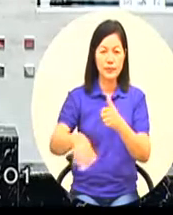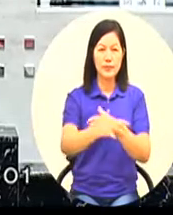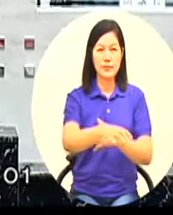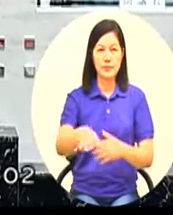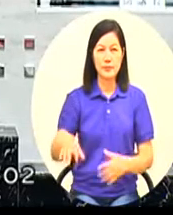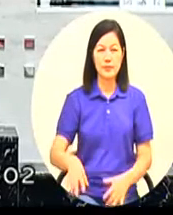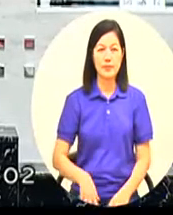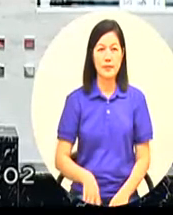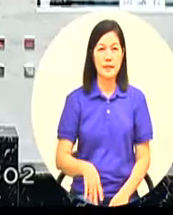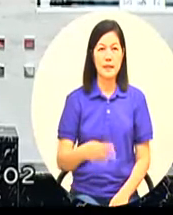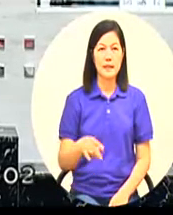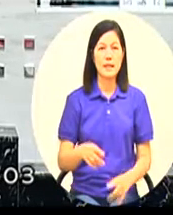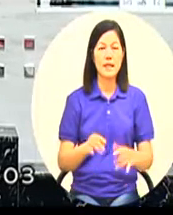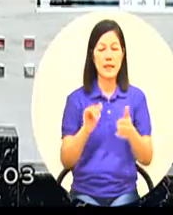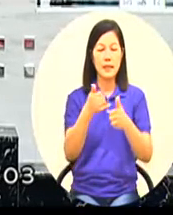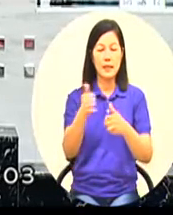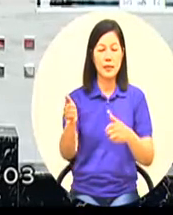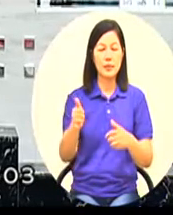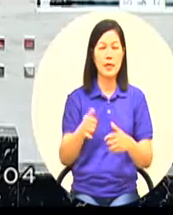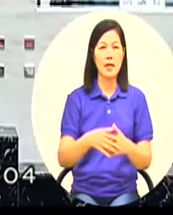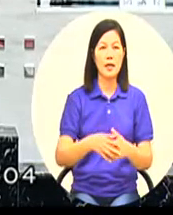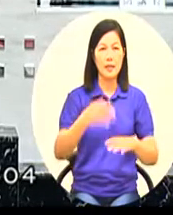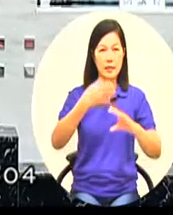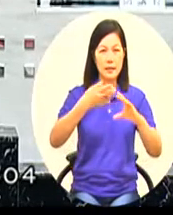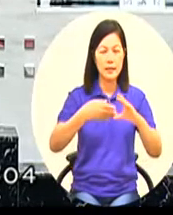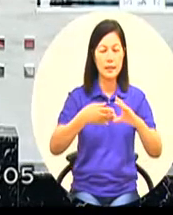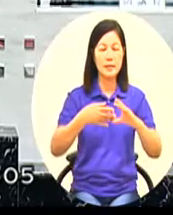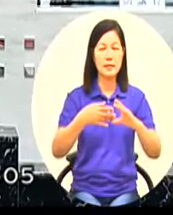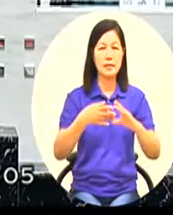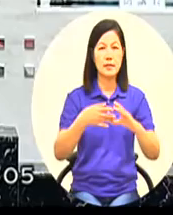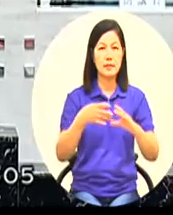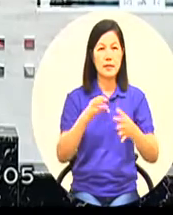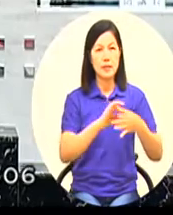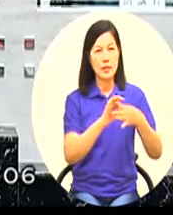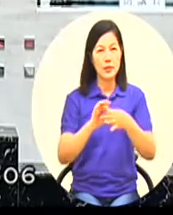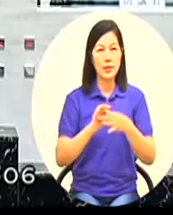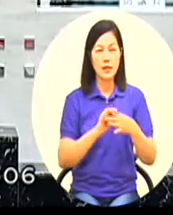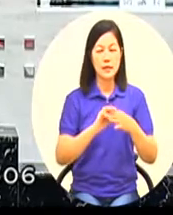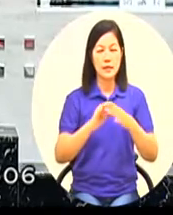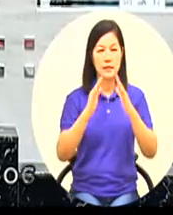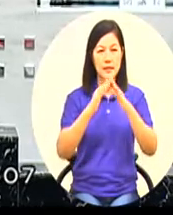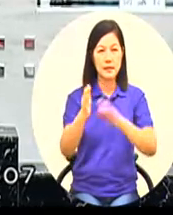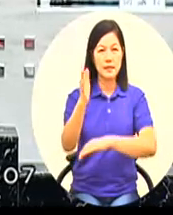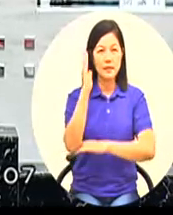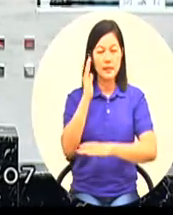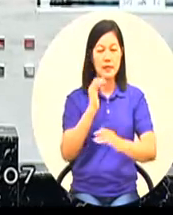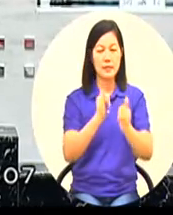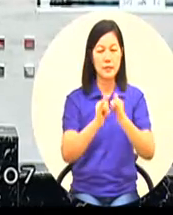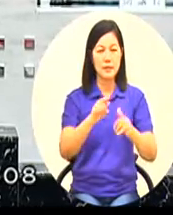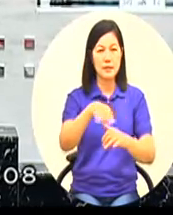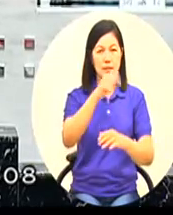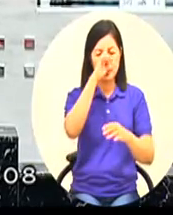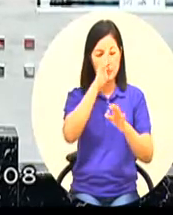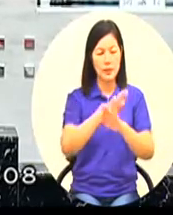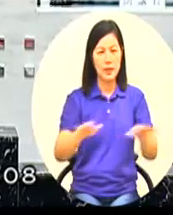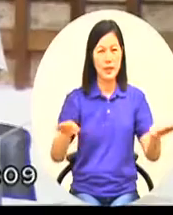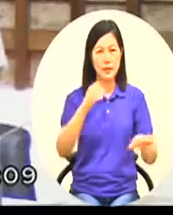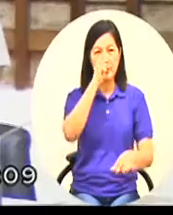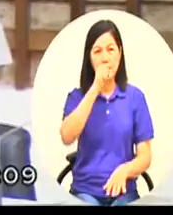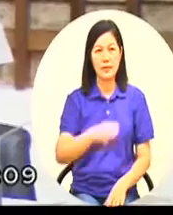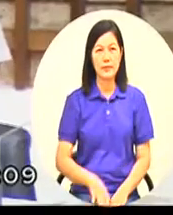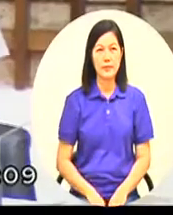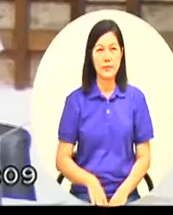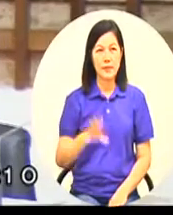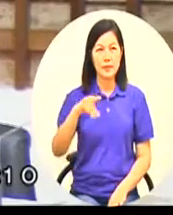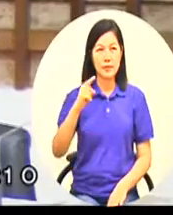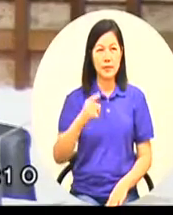在场的议员先生小姐，电视机前面的我们关心市政的各位市民，大家午安，大家好。我首